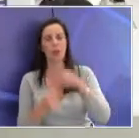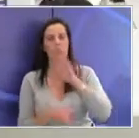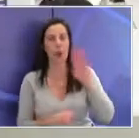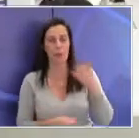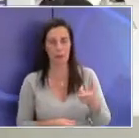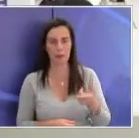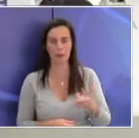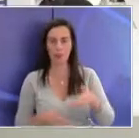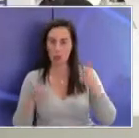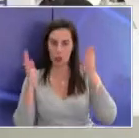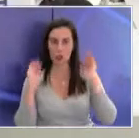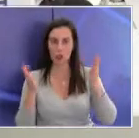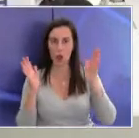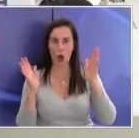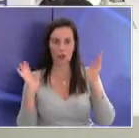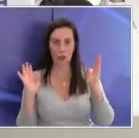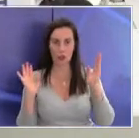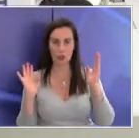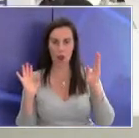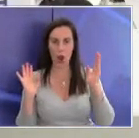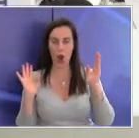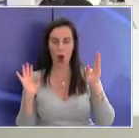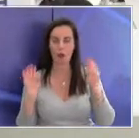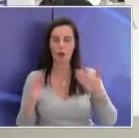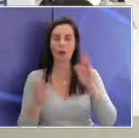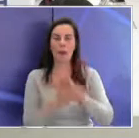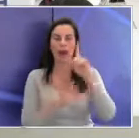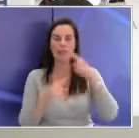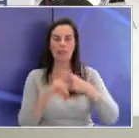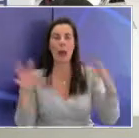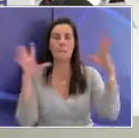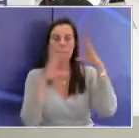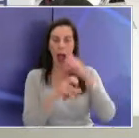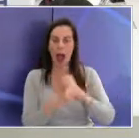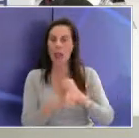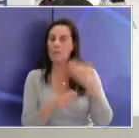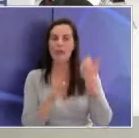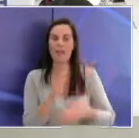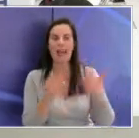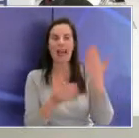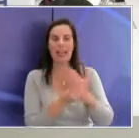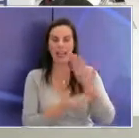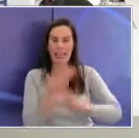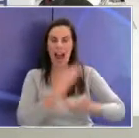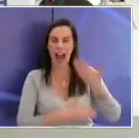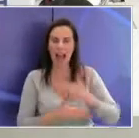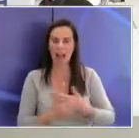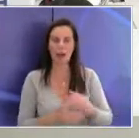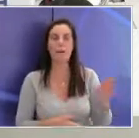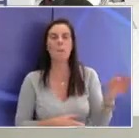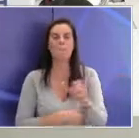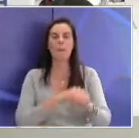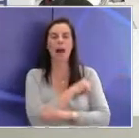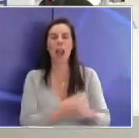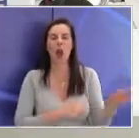בבקשה. הוא סוף סוף משחרר את מול תיק. ב-11:30 בלילה. בלילה, משחרר את תיק הקליטה, גם לא את כל התיק, ממלא